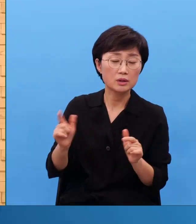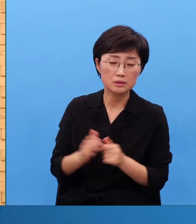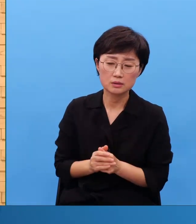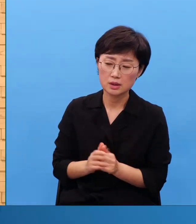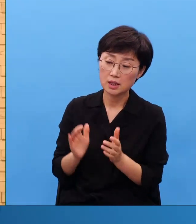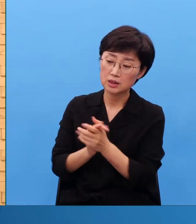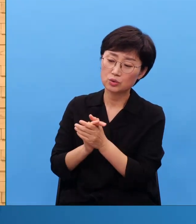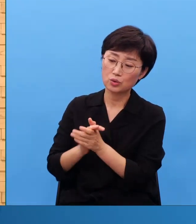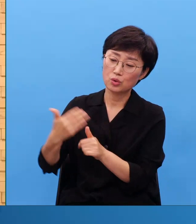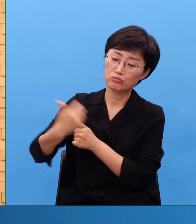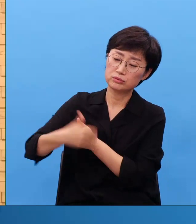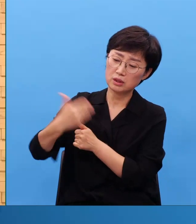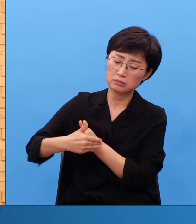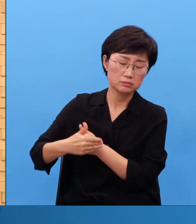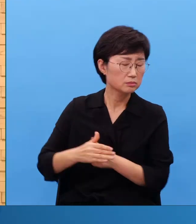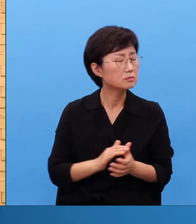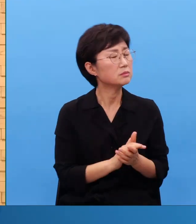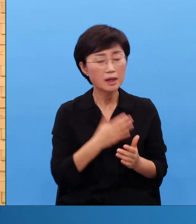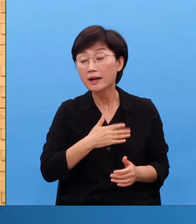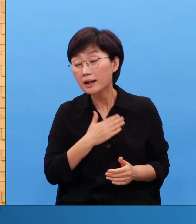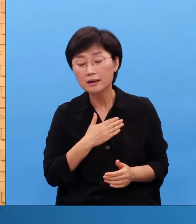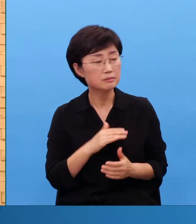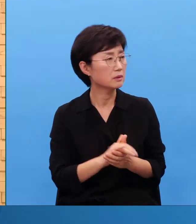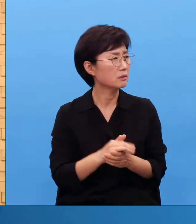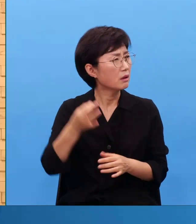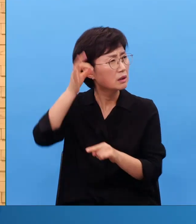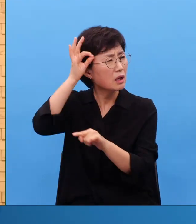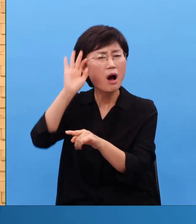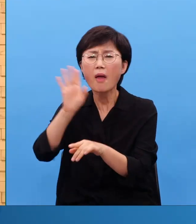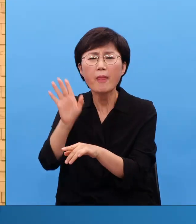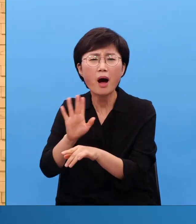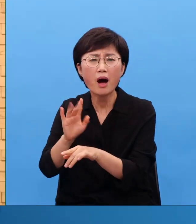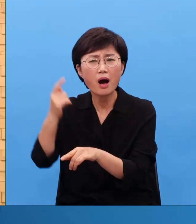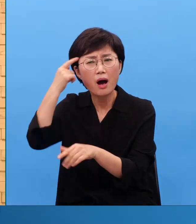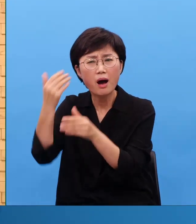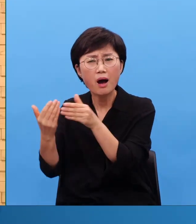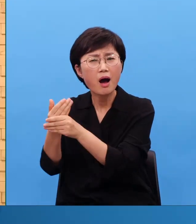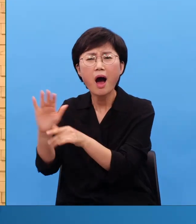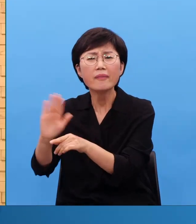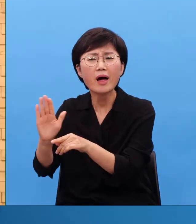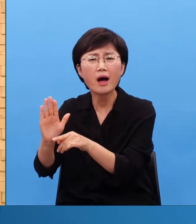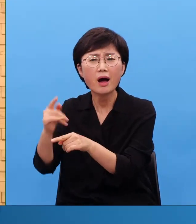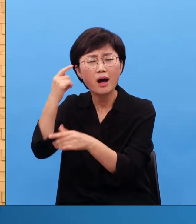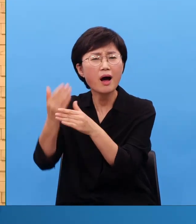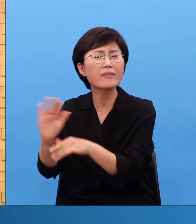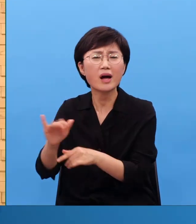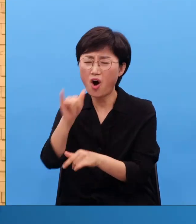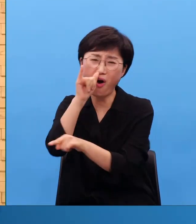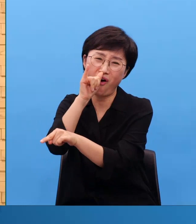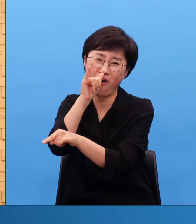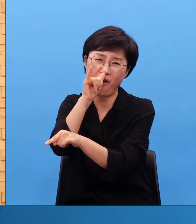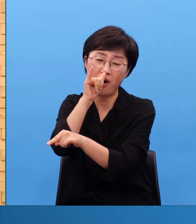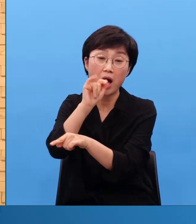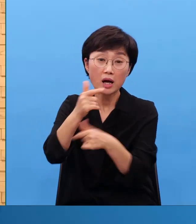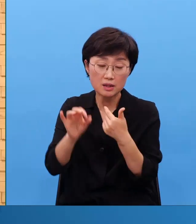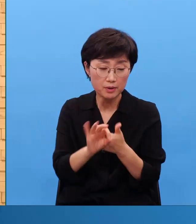그렇죠? some people, no matter how much I try to think about them to pray for them, 어떤 사람 I 뭐 can't. 제대로 생각나는 사람이 있어. And then there's some people 그건 that I 어쩔 수가 always 없어요. just pray for. 그 기도 속에서 계속.